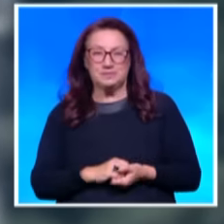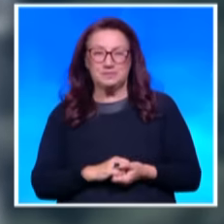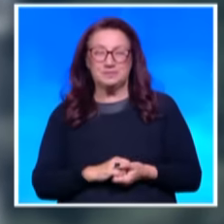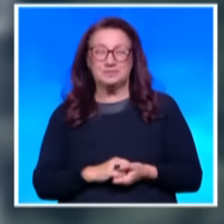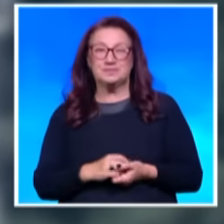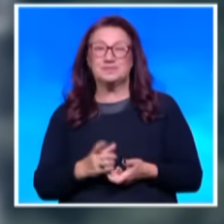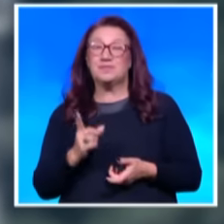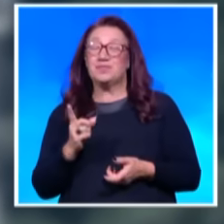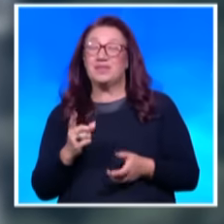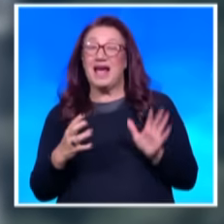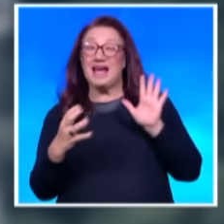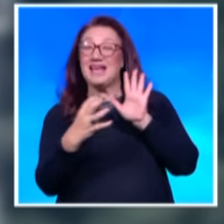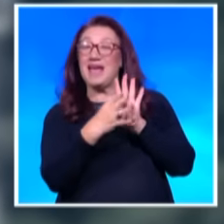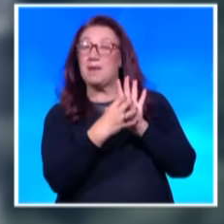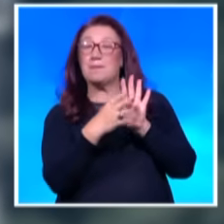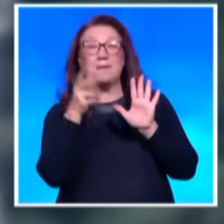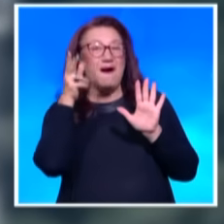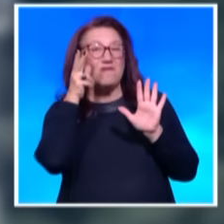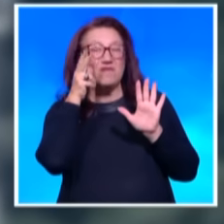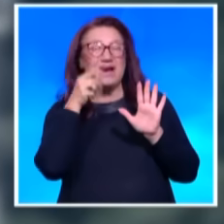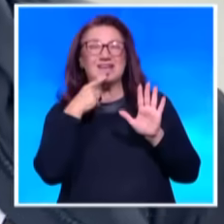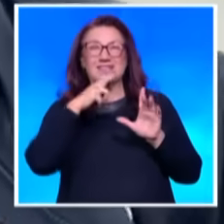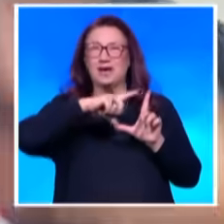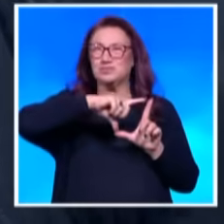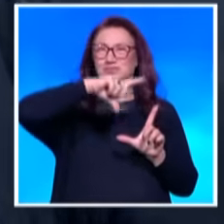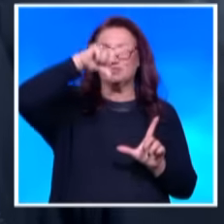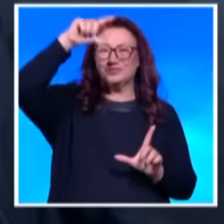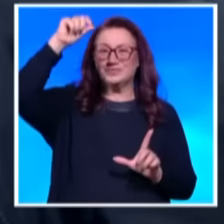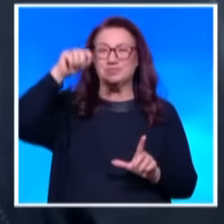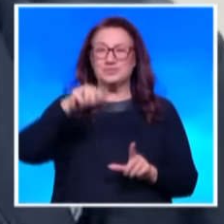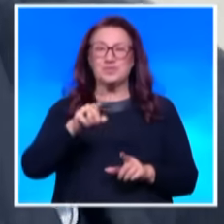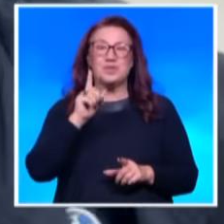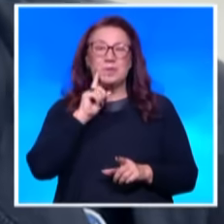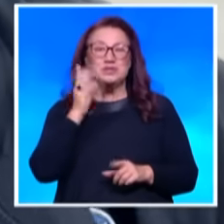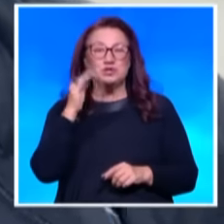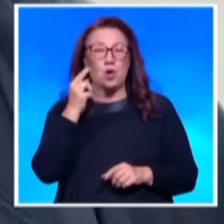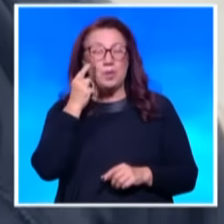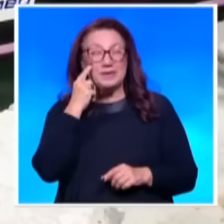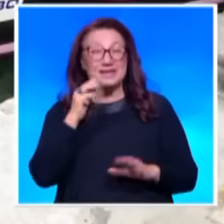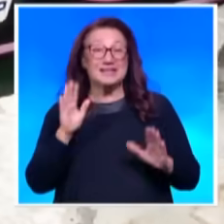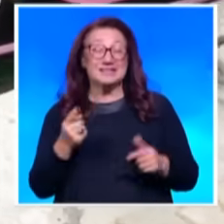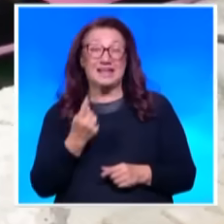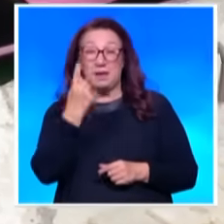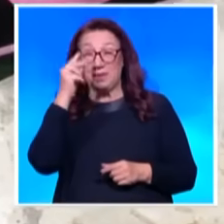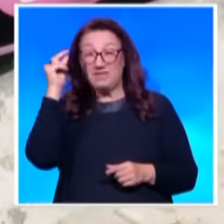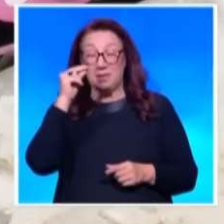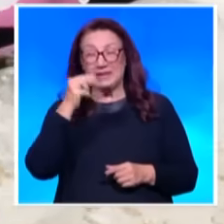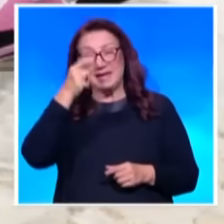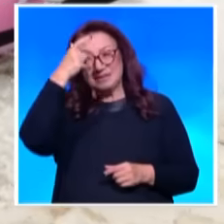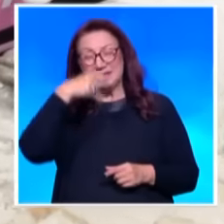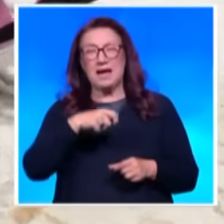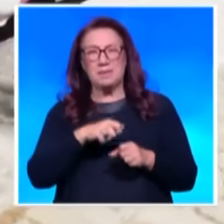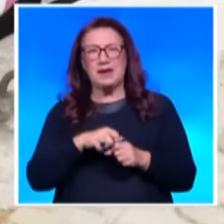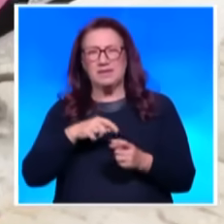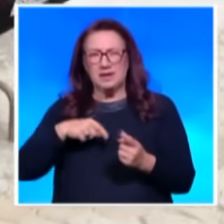на Варна, изобразен на платното на яхтата му Еспресо Мартини, Павлин на Дворни ще се опита да стане първият българин, направил само около светско